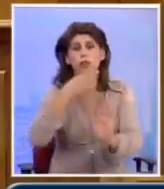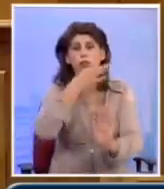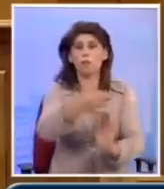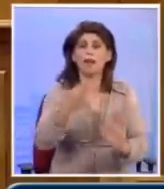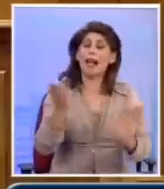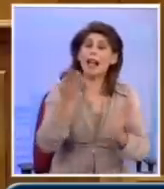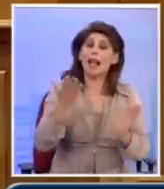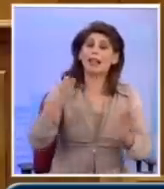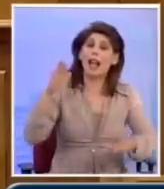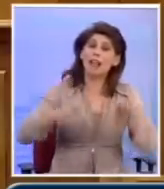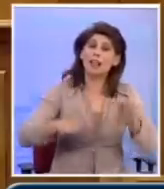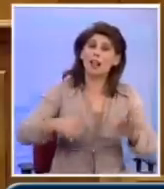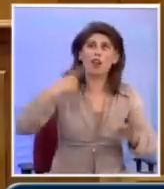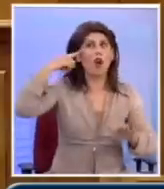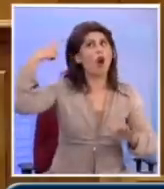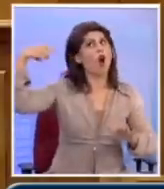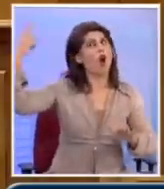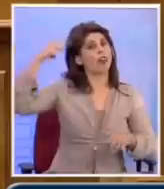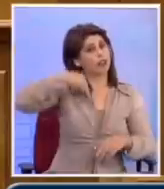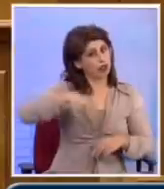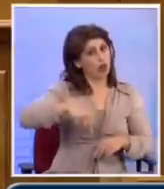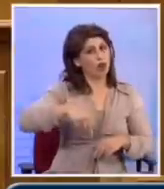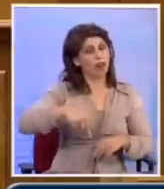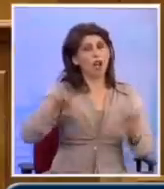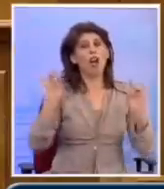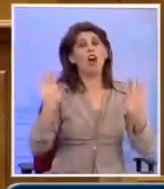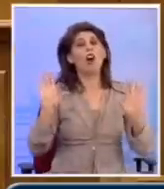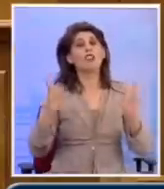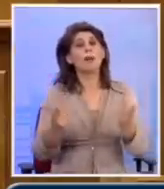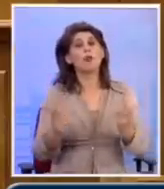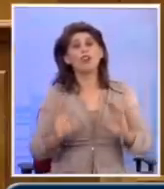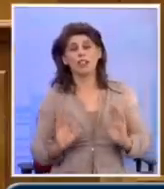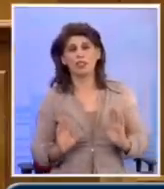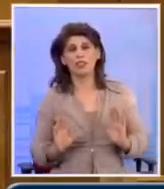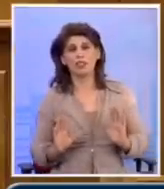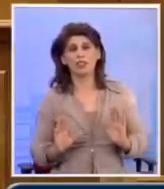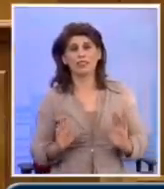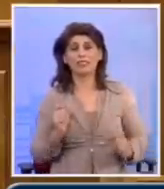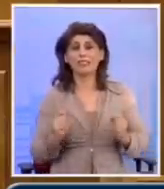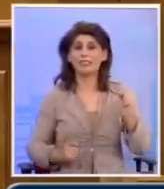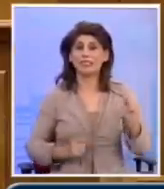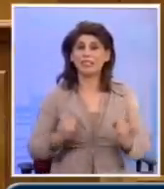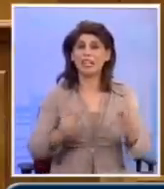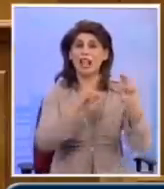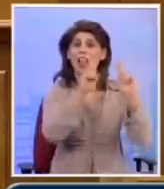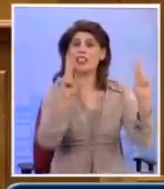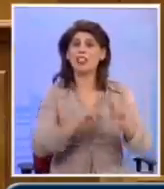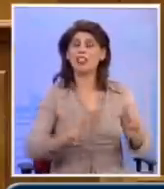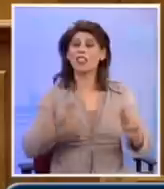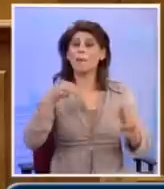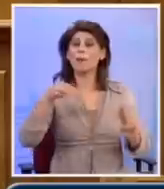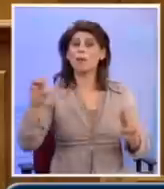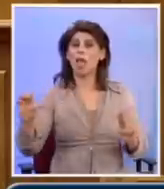κάτι ανάλογο ονειρεύεται και τώρα. Και χωρίς καν να προκληθεί, σπέβδει σε διεθνή μέσα